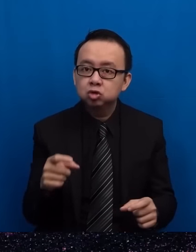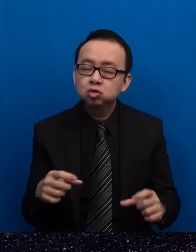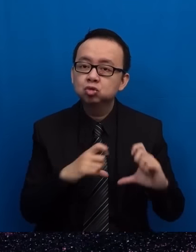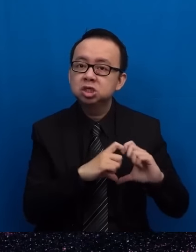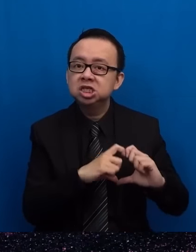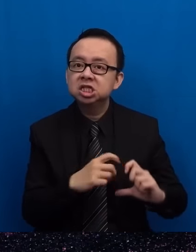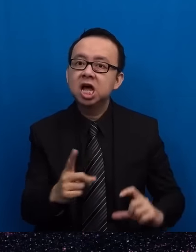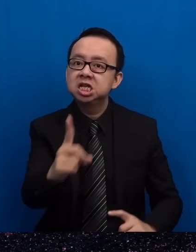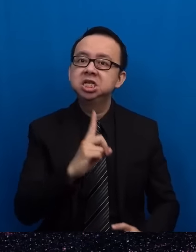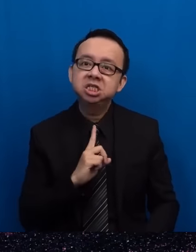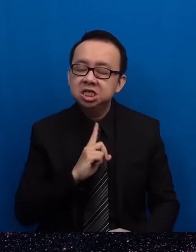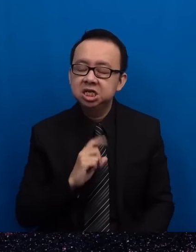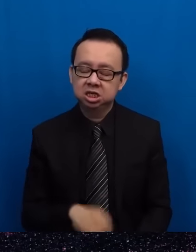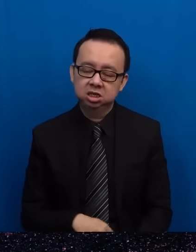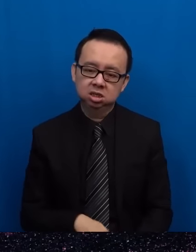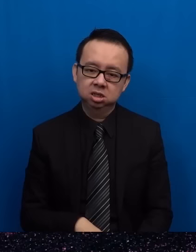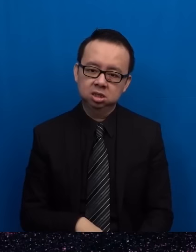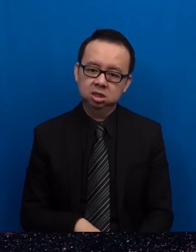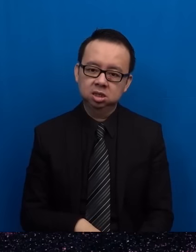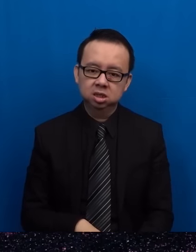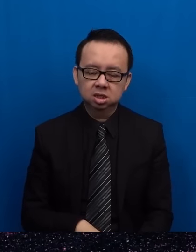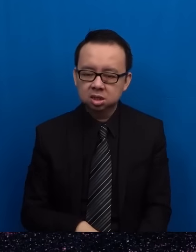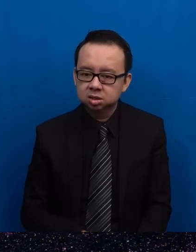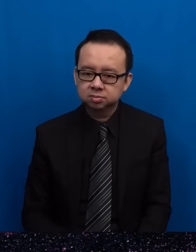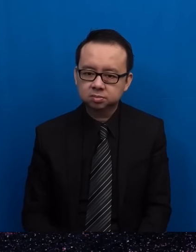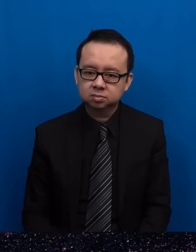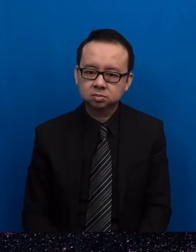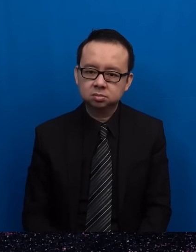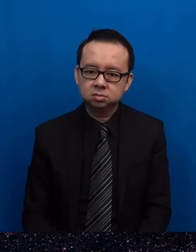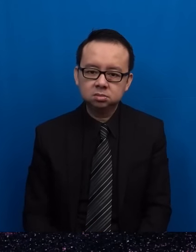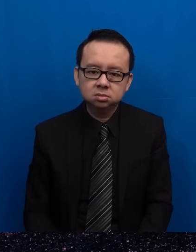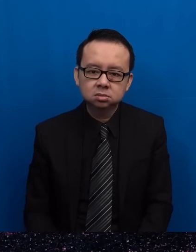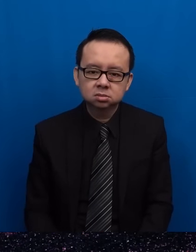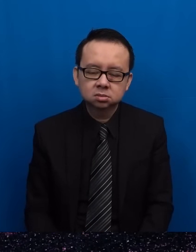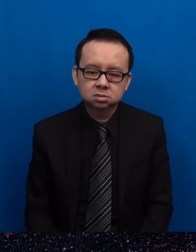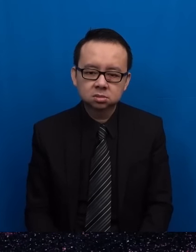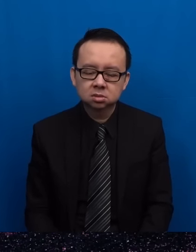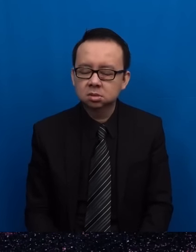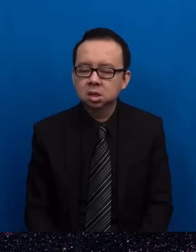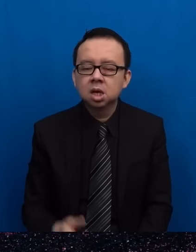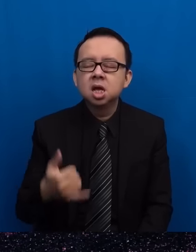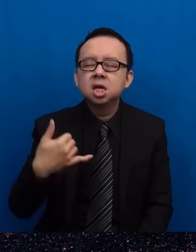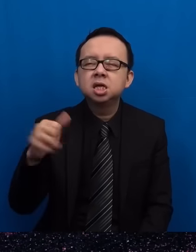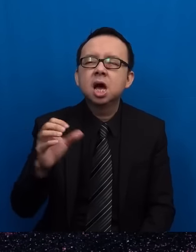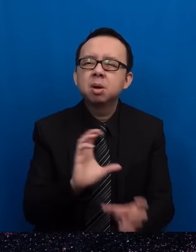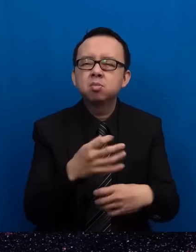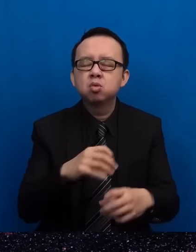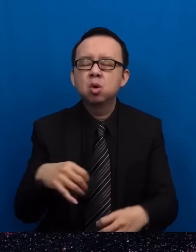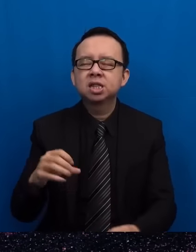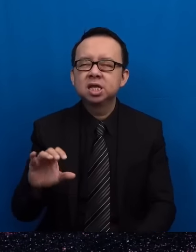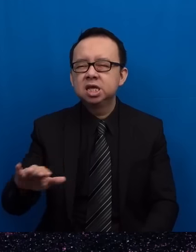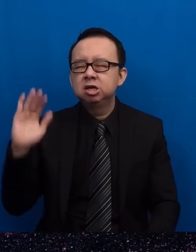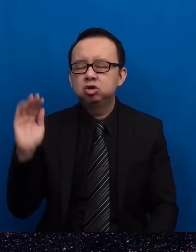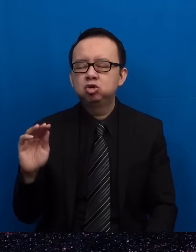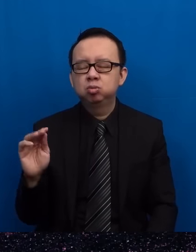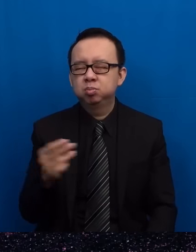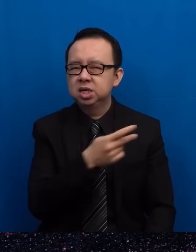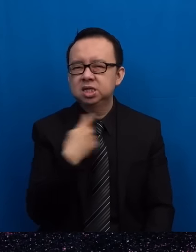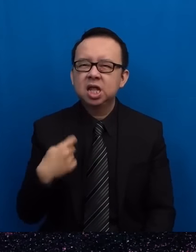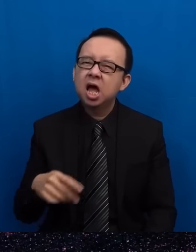Ya. Jadi sebenarnya yang membuat hidup kita lebih susah loh. Hidup tuh susah enggak? Musa sudah mengatakan kok kalau kita bisa hidup